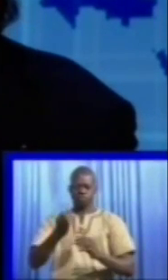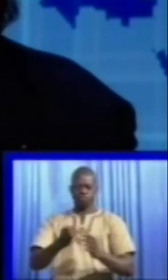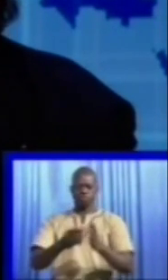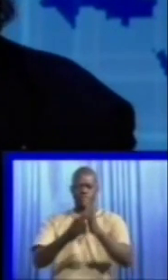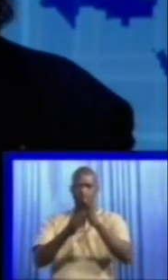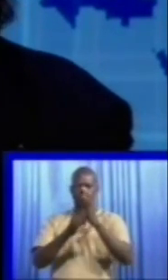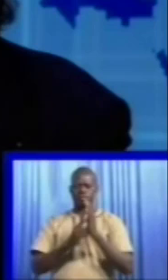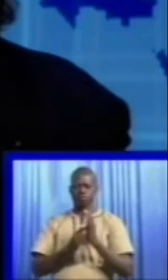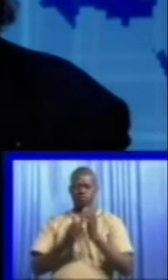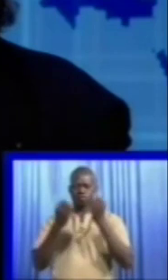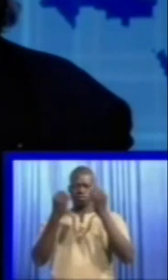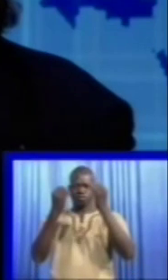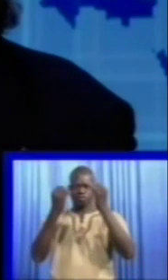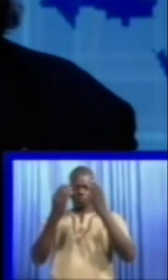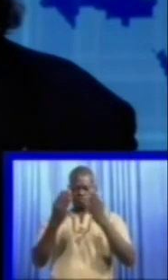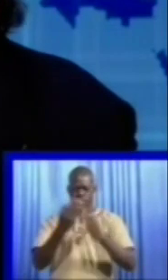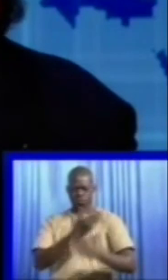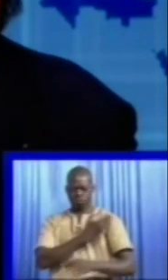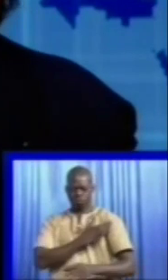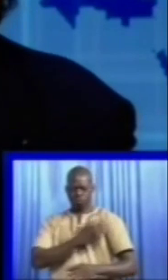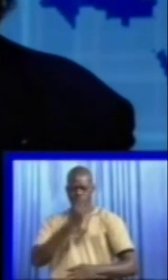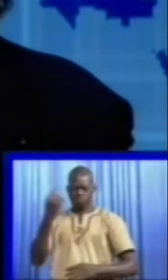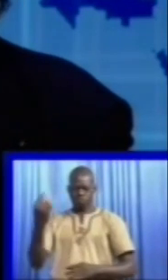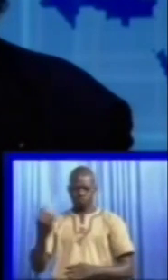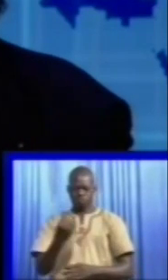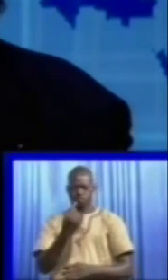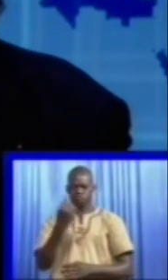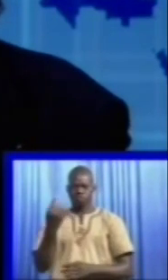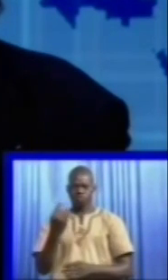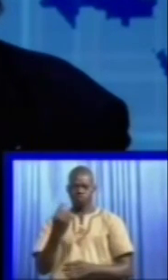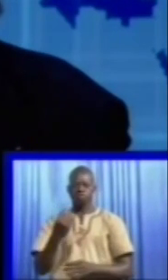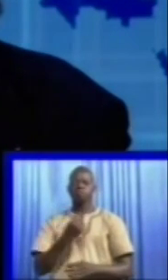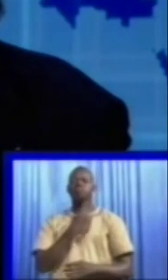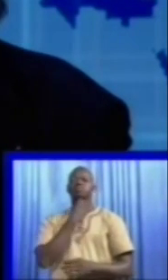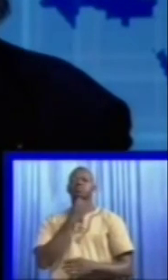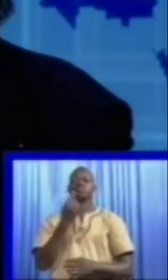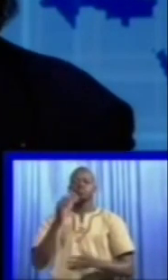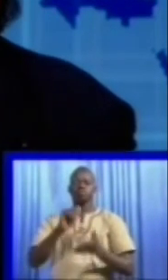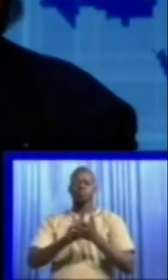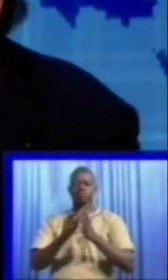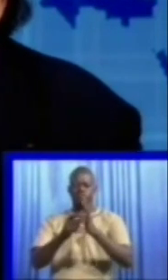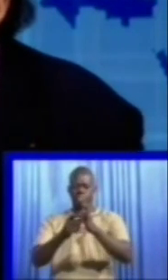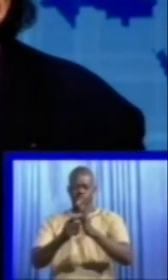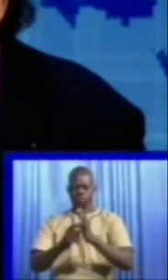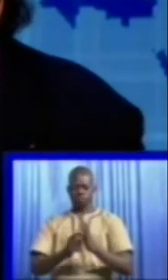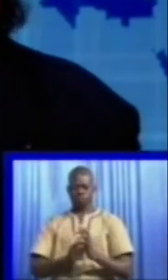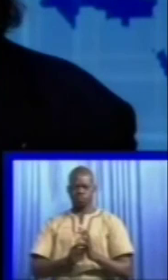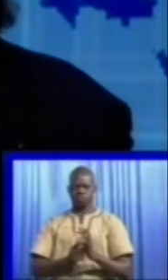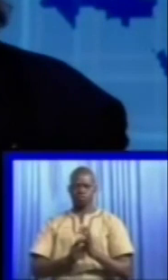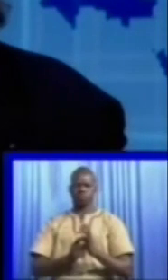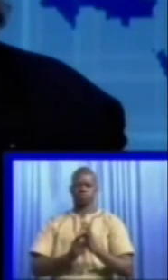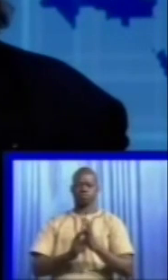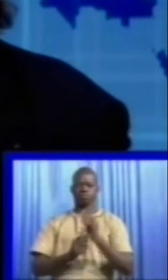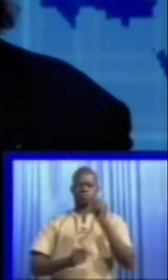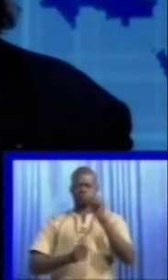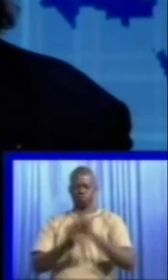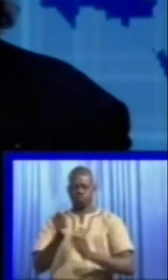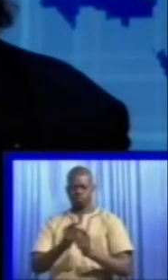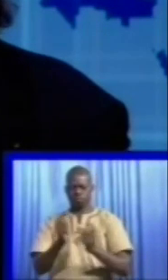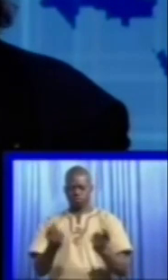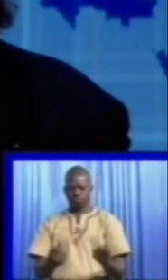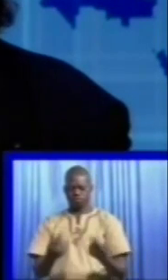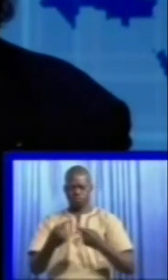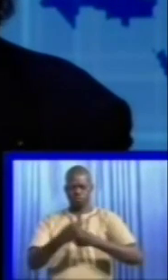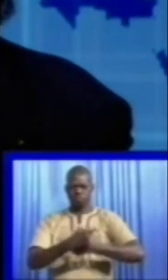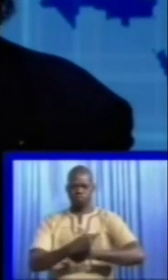une énorme rigueur permanente. Et je dirais que cette exigence de rigueur est encore plus grande aujourd'hui qu'elle